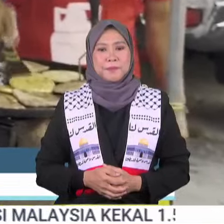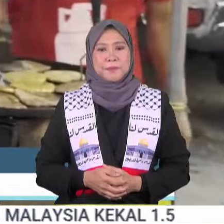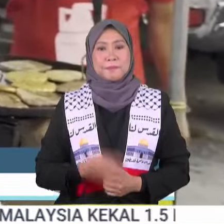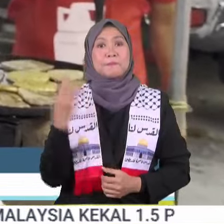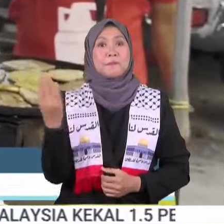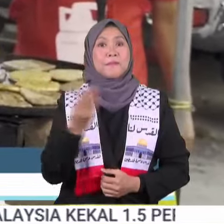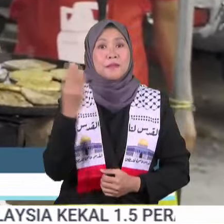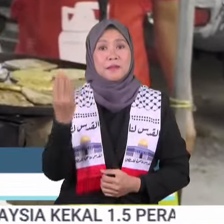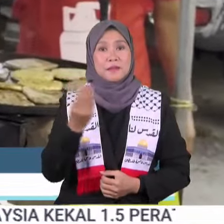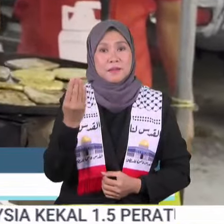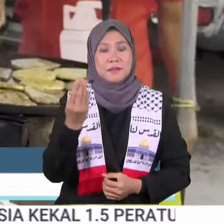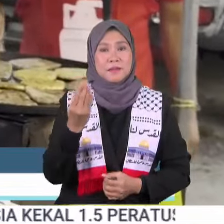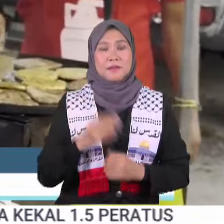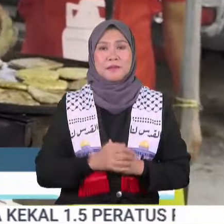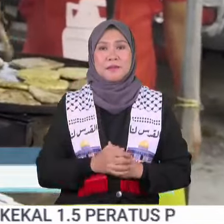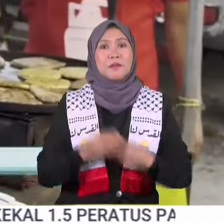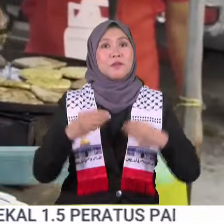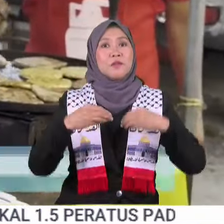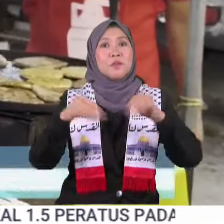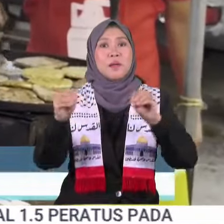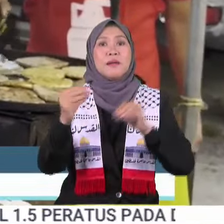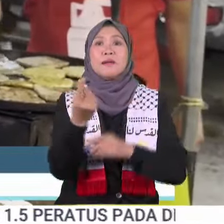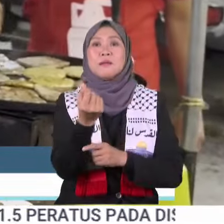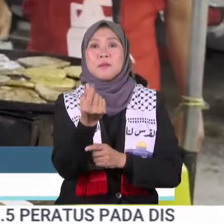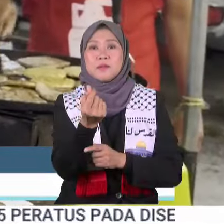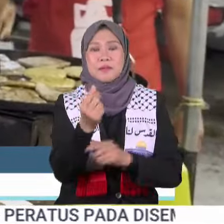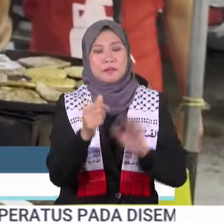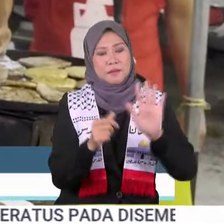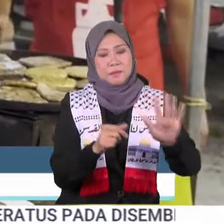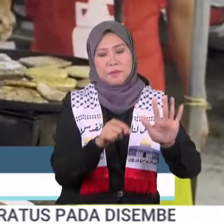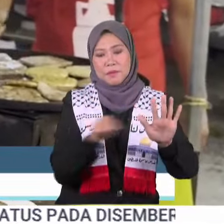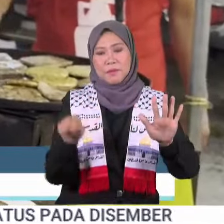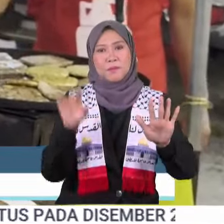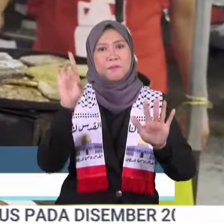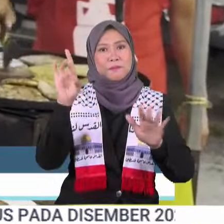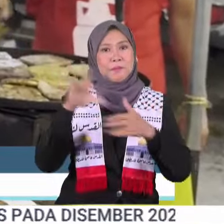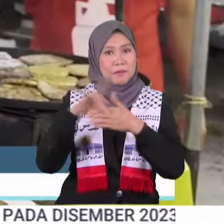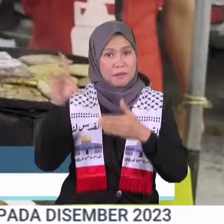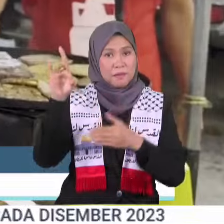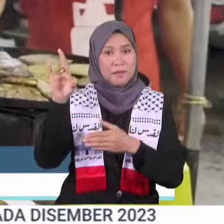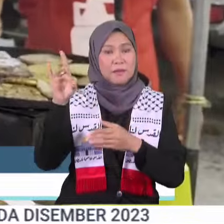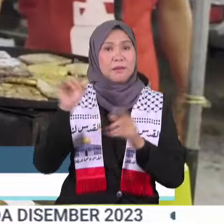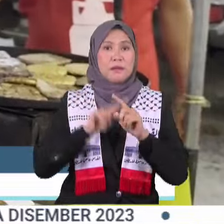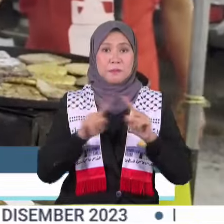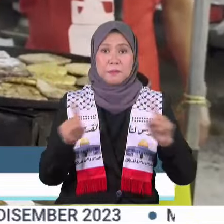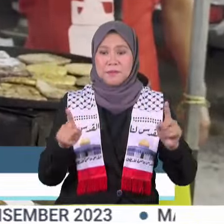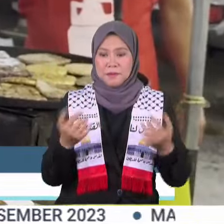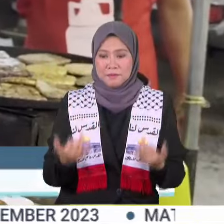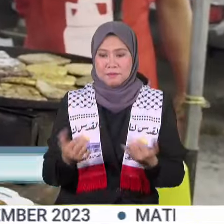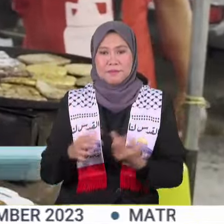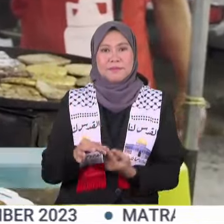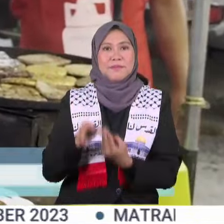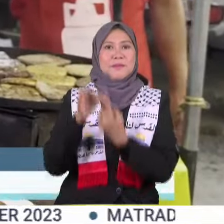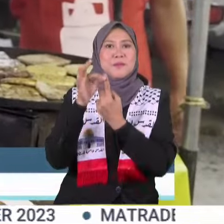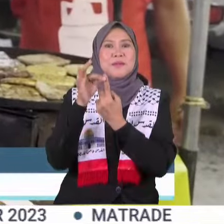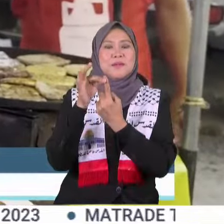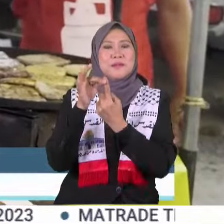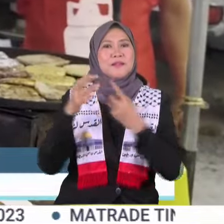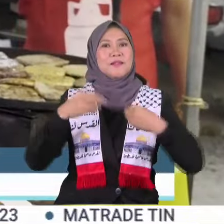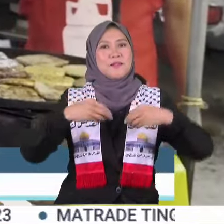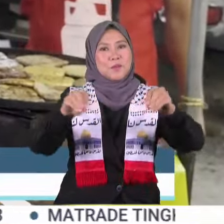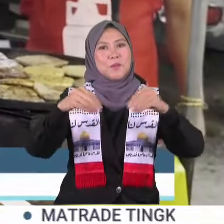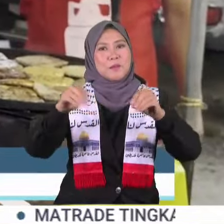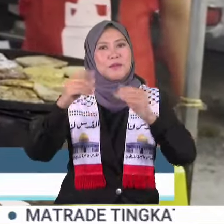Oke biasanya roti oblong dijual dengan harga antara l hingga ke R8 namw kedai ini